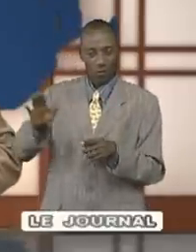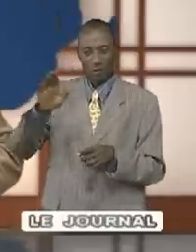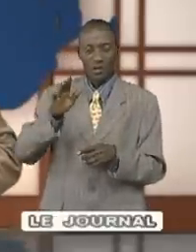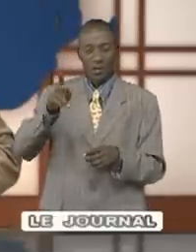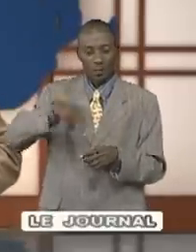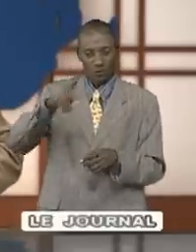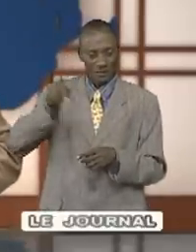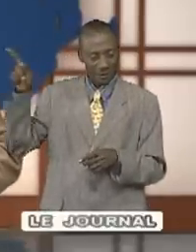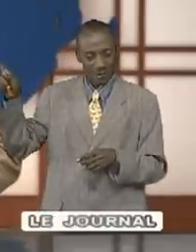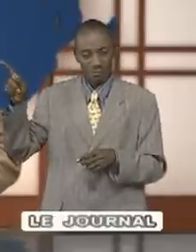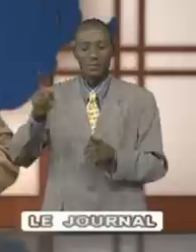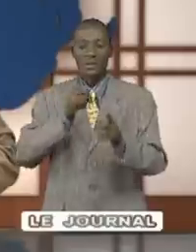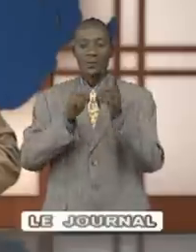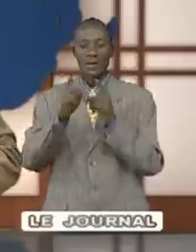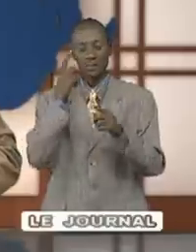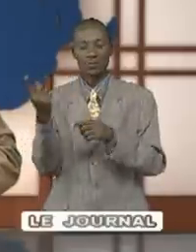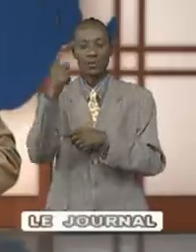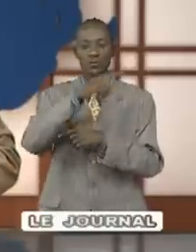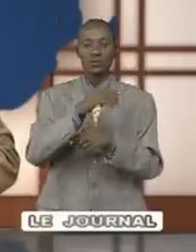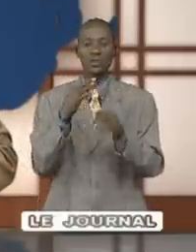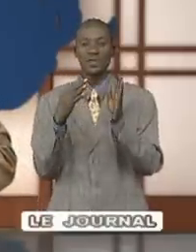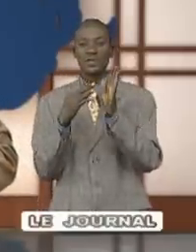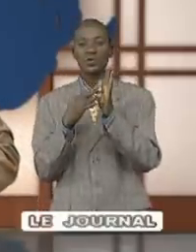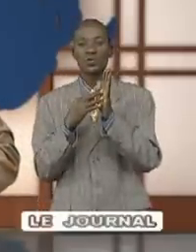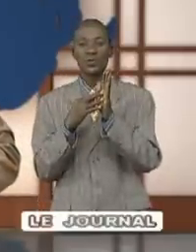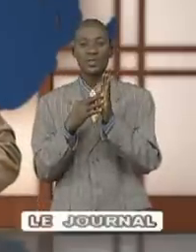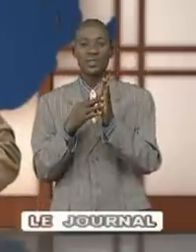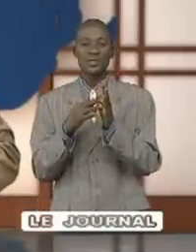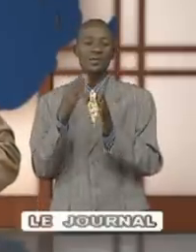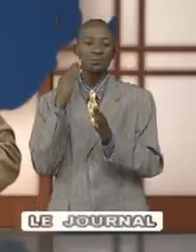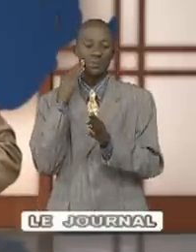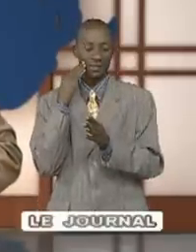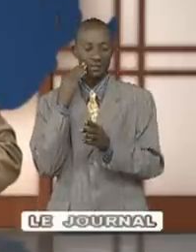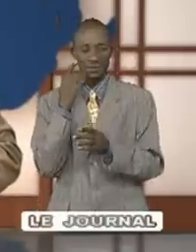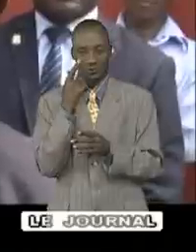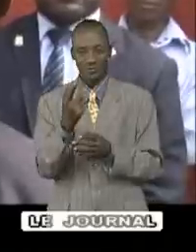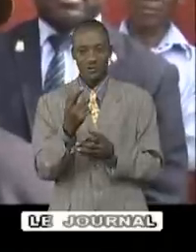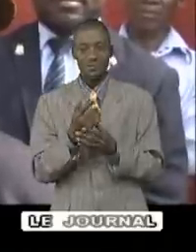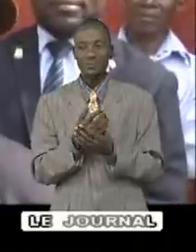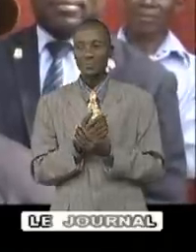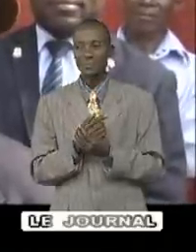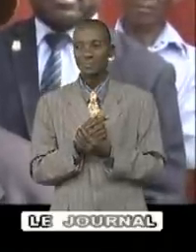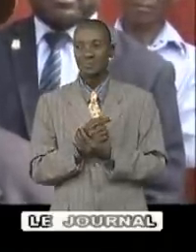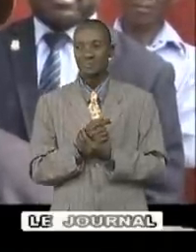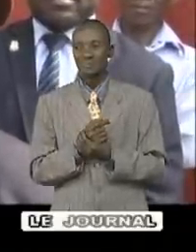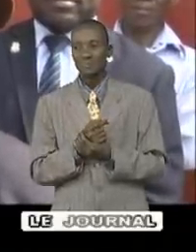date du 8 mars avec la recrudescence de la violence faite aux femmes dans sa région. Suivez. L'été au Sud